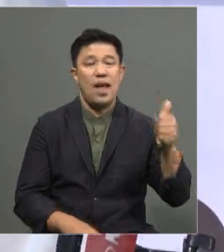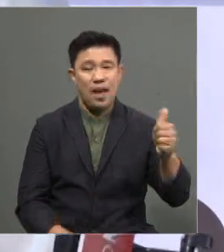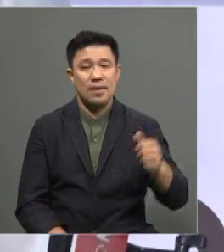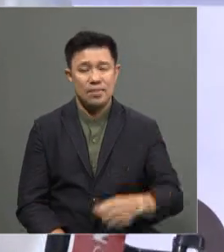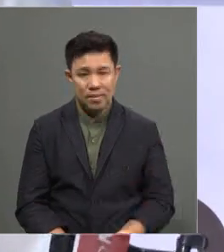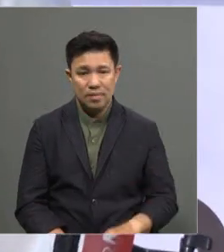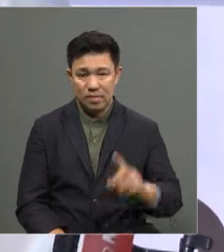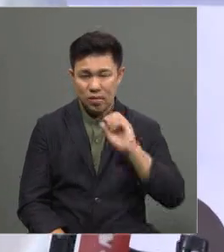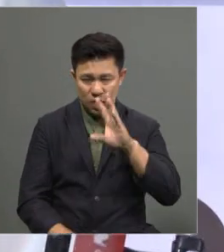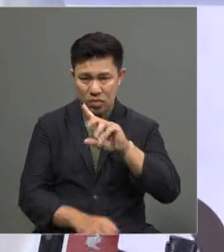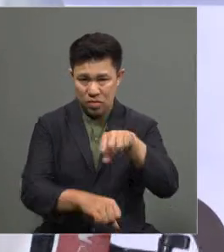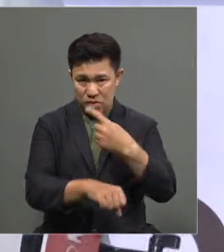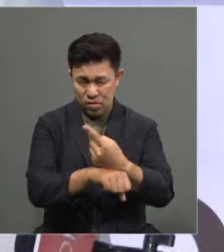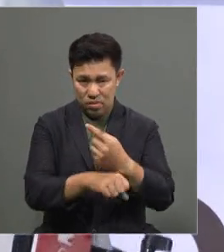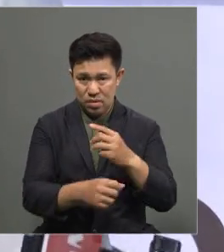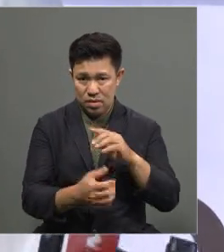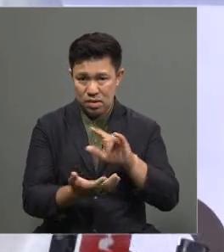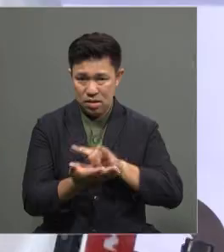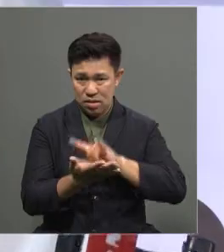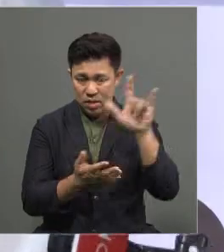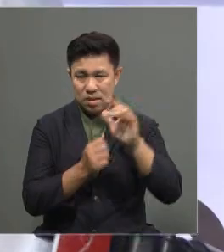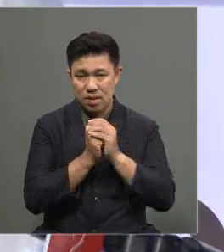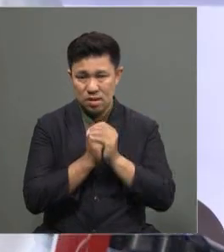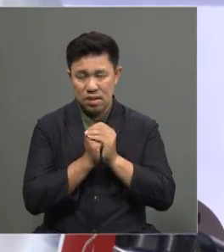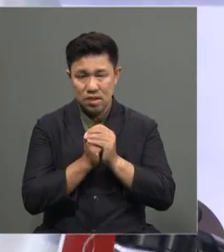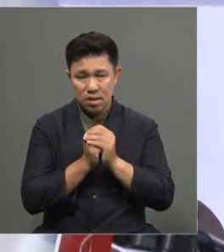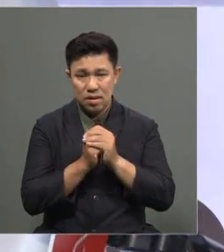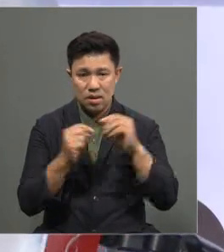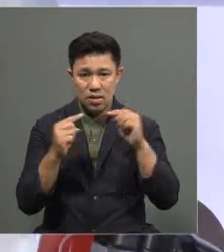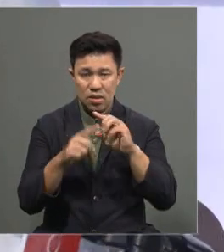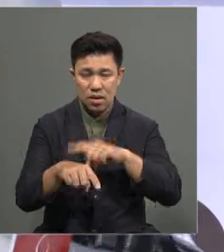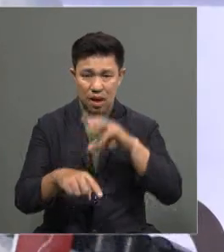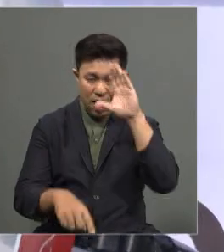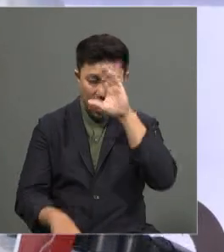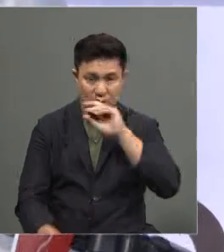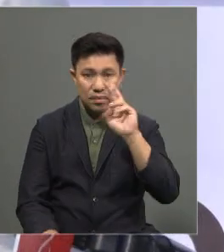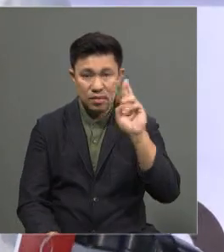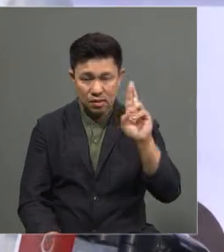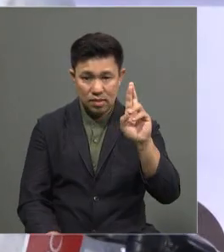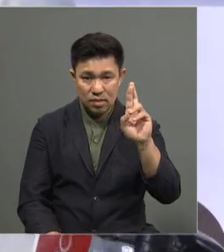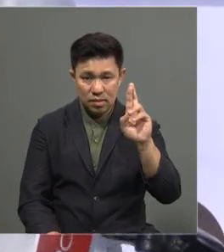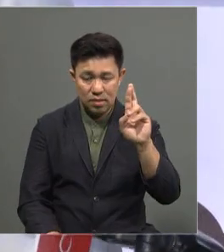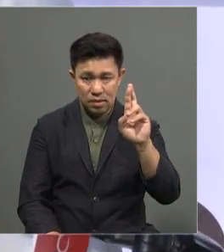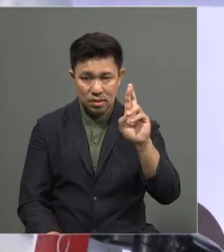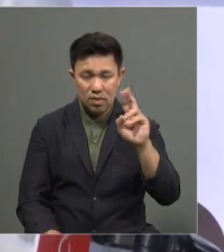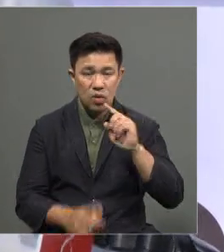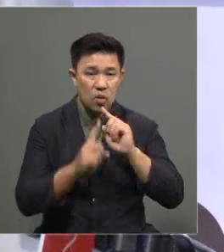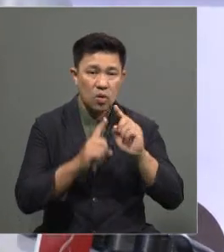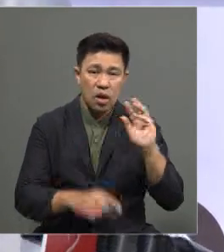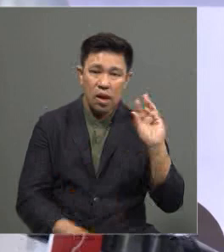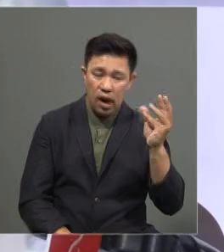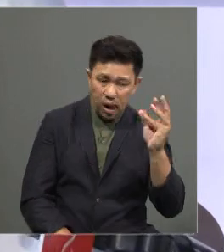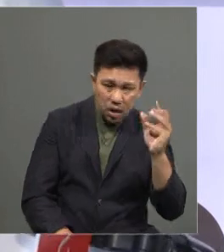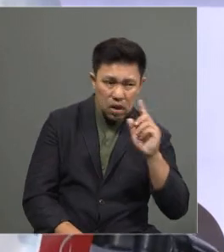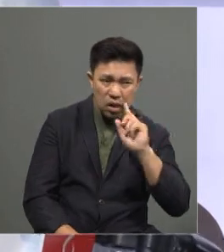ก็บอกอีก1ชั่วโมงเนี่ยเดี๋ยวฟิล์มจะบินไปต่างประเทศบินไปจีนช่วงนั้นคือช่วงเที่ยงคืนโอเคก็ได้คุยกับคุณฟิล์มคุณฟิล์มก็เ